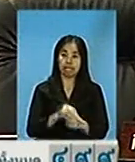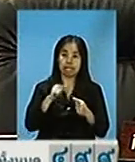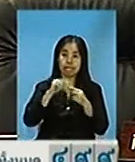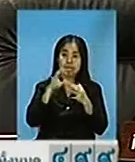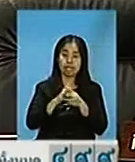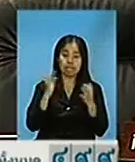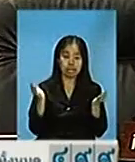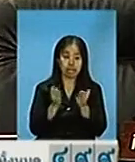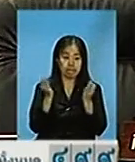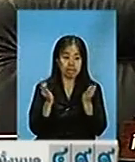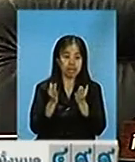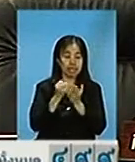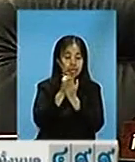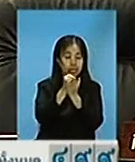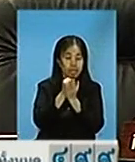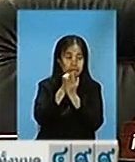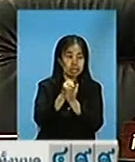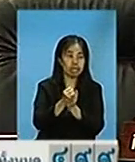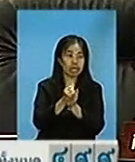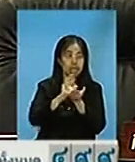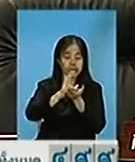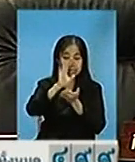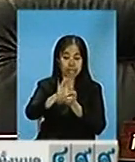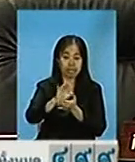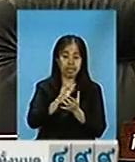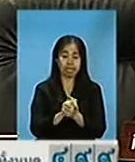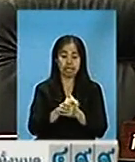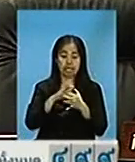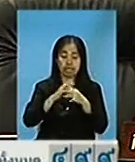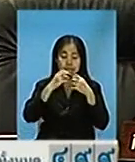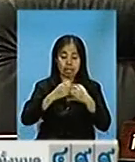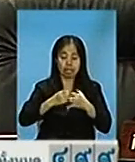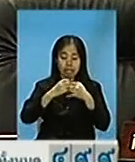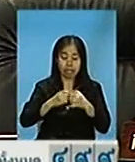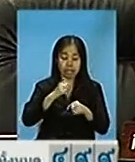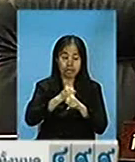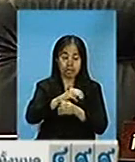ริมอำนวยความสะดวกการลงทุนเกี่ยวกับอุตสาหกรรม